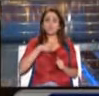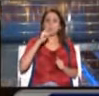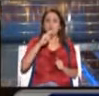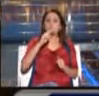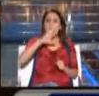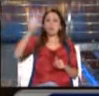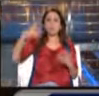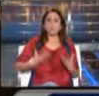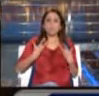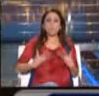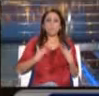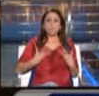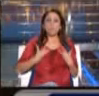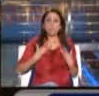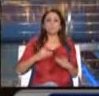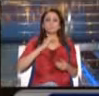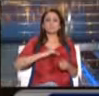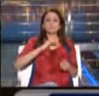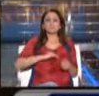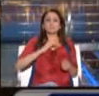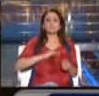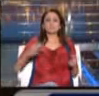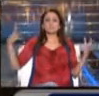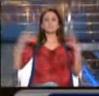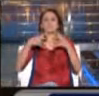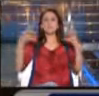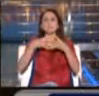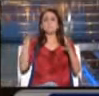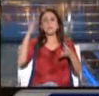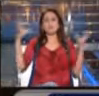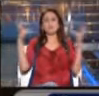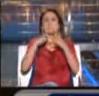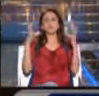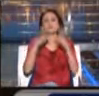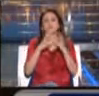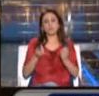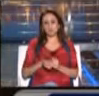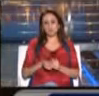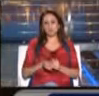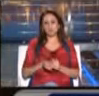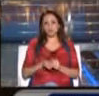فيها امور كتير جدا وشحن والكلام ده كله. احنا ده